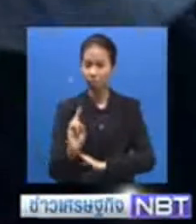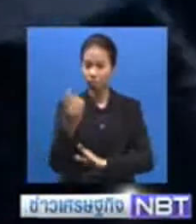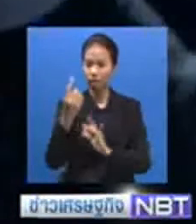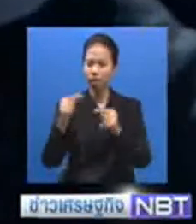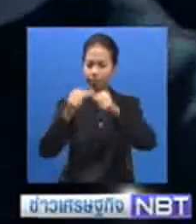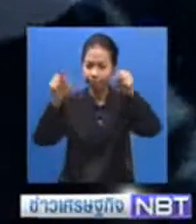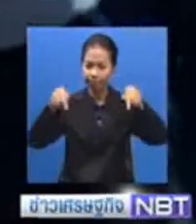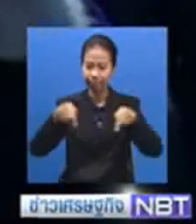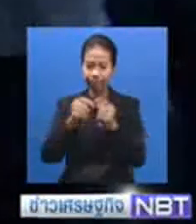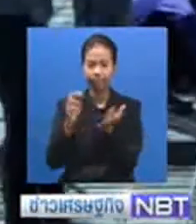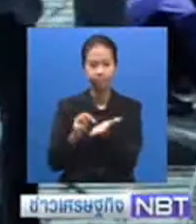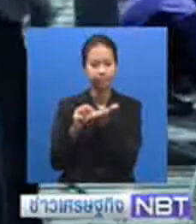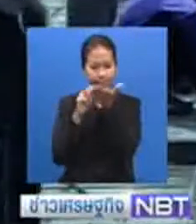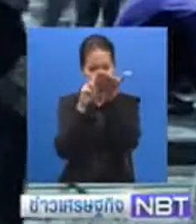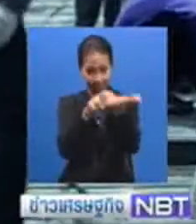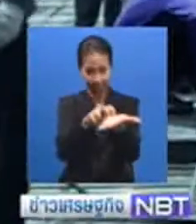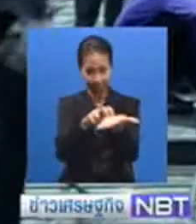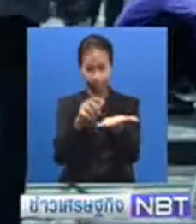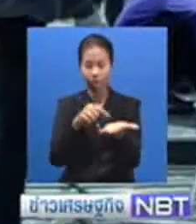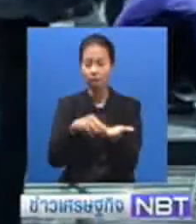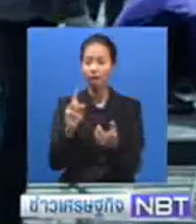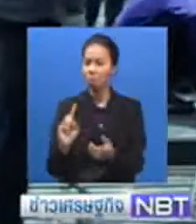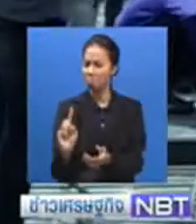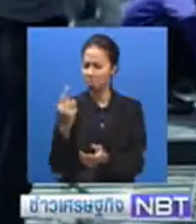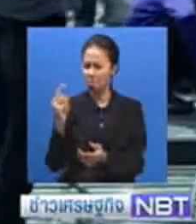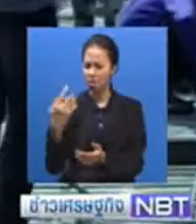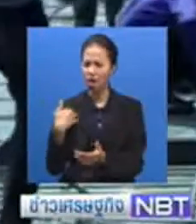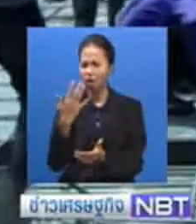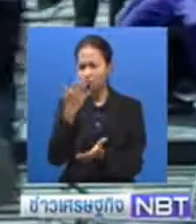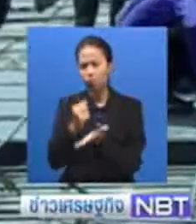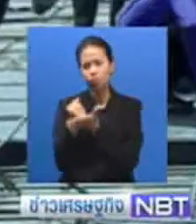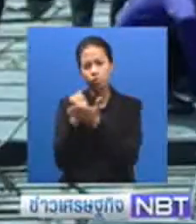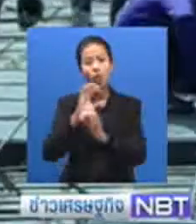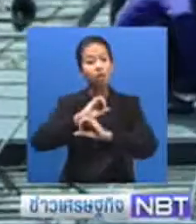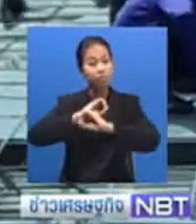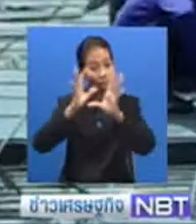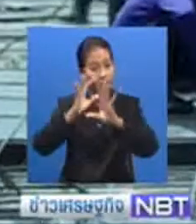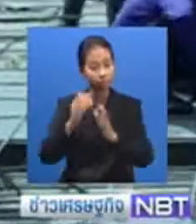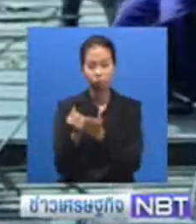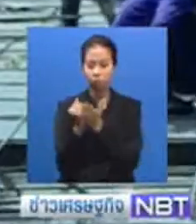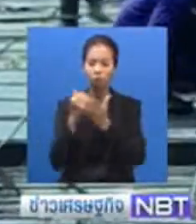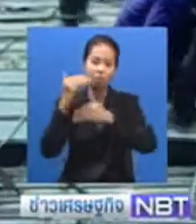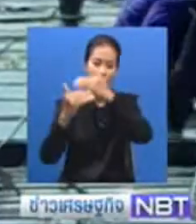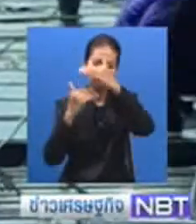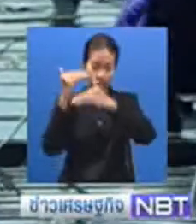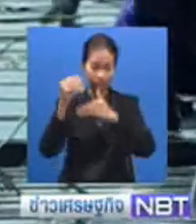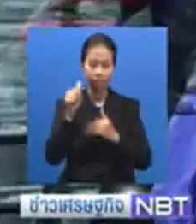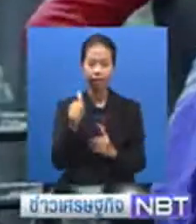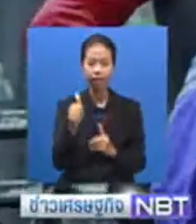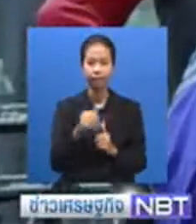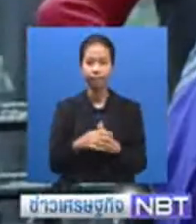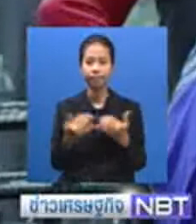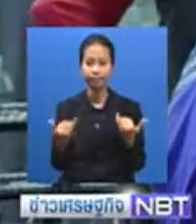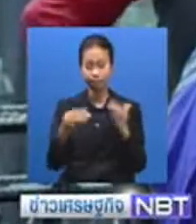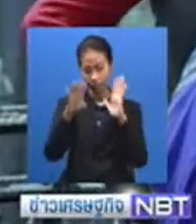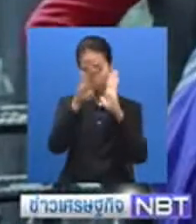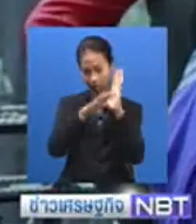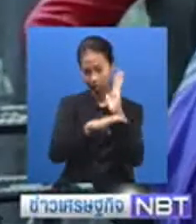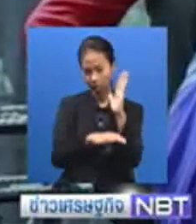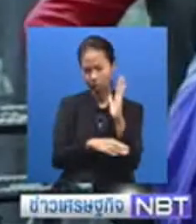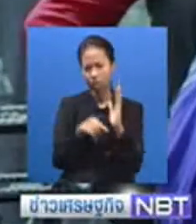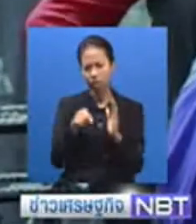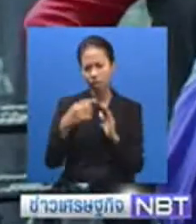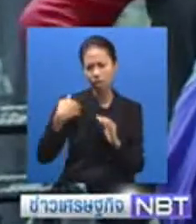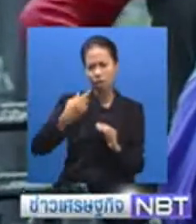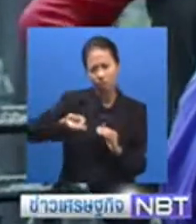ประสิทธิภาพลงแก้ไขเพื่อเสริมสร้างขีดความสามารถในการแข่งขันของประเทศโดยขั้นตอนการขอใบอนุญาตไม่ควร